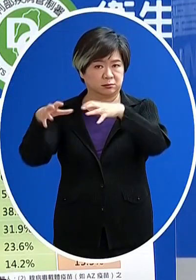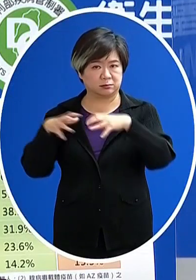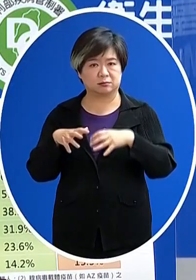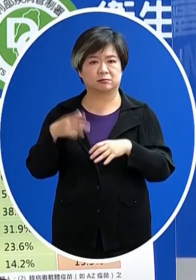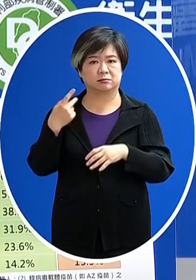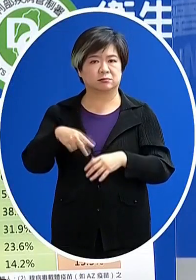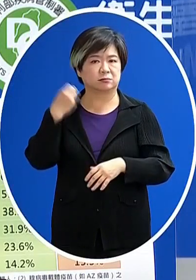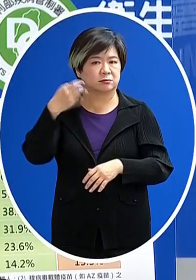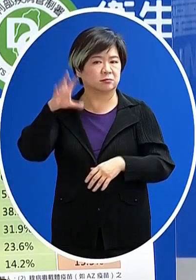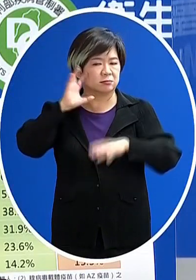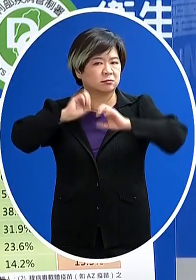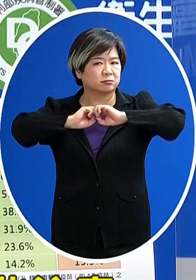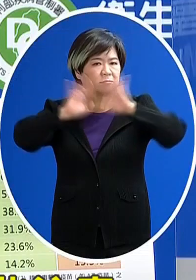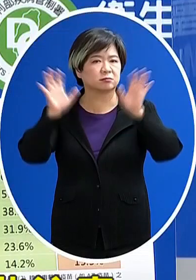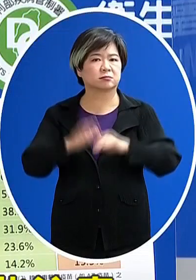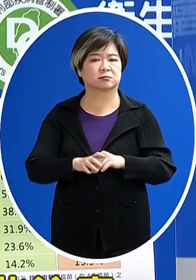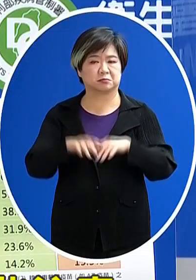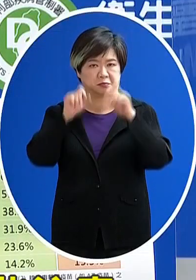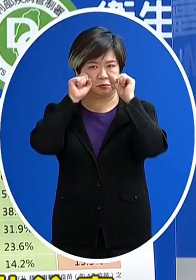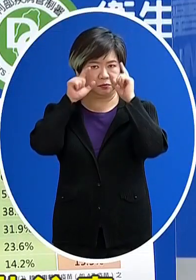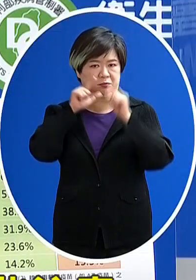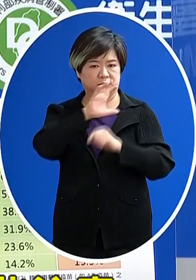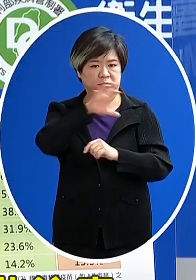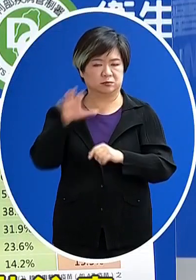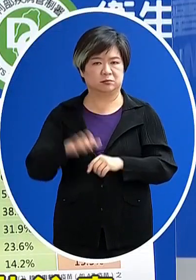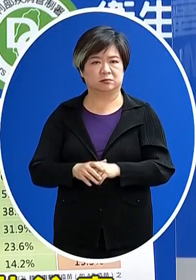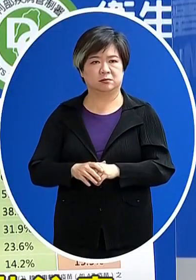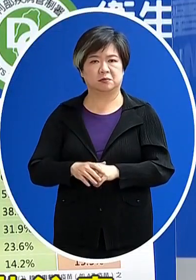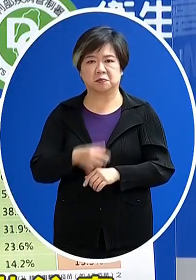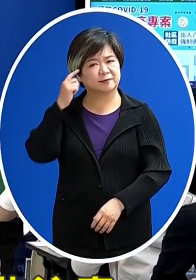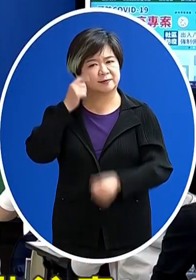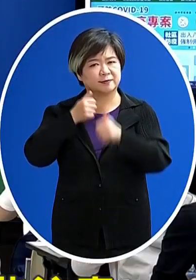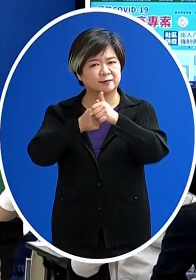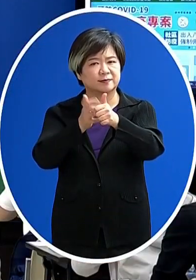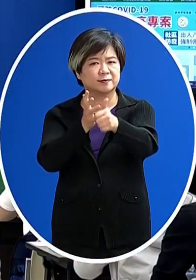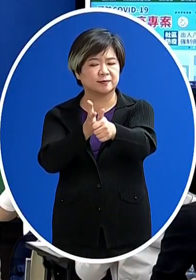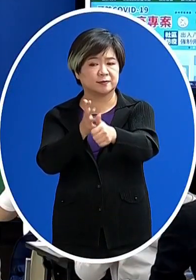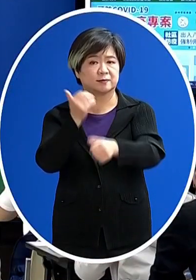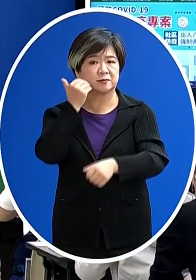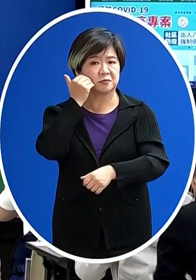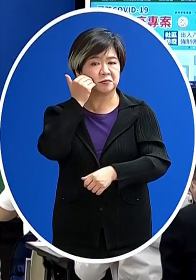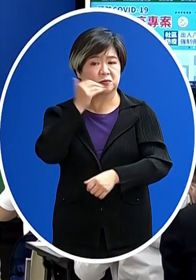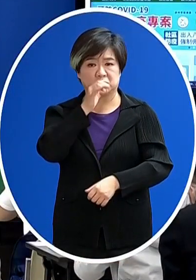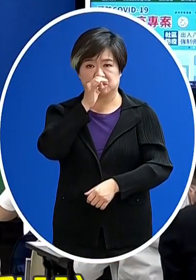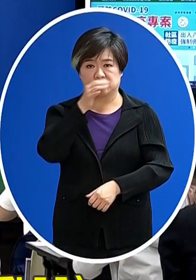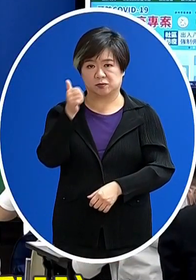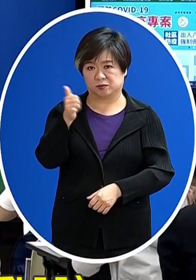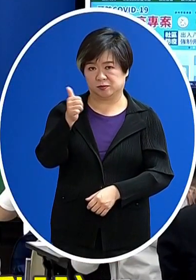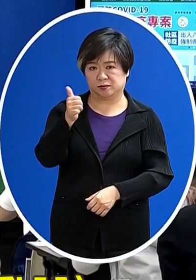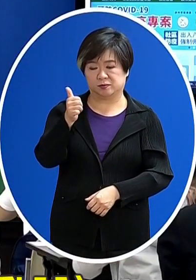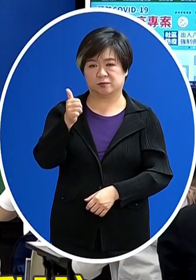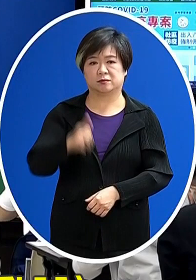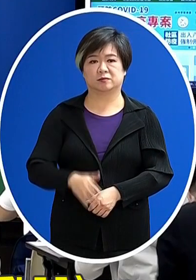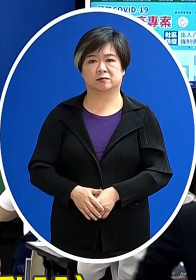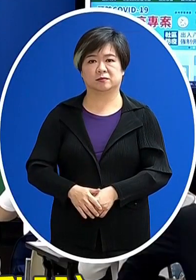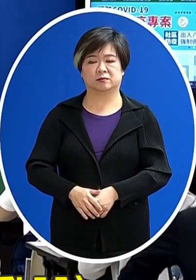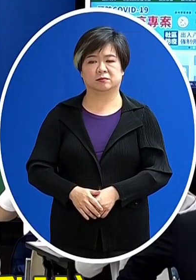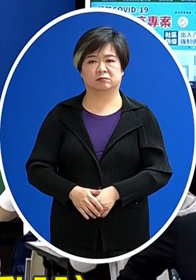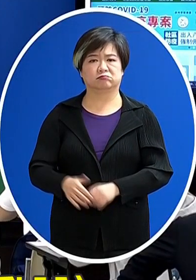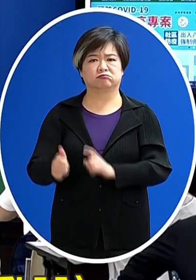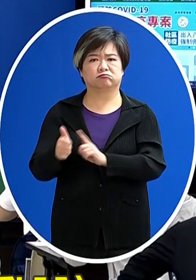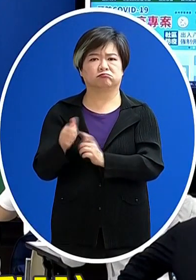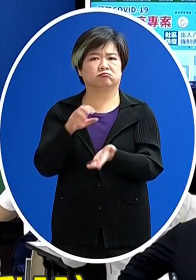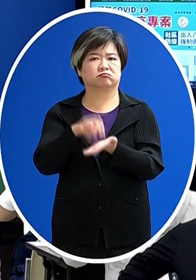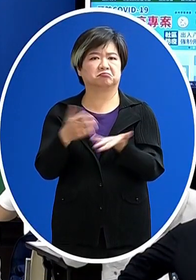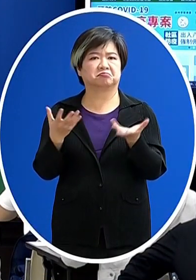些新闻的发布或是提醒地方相关的一些注意。 如果那个吴子嘉他是没有证据的这样